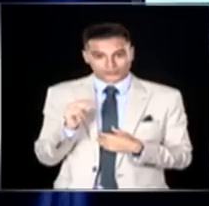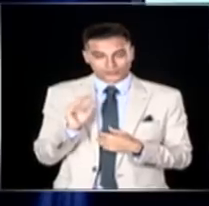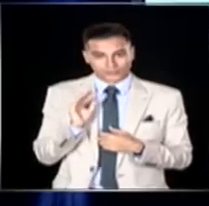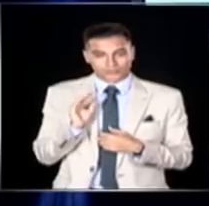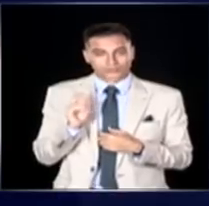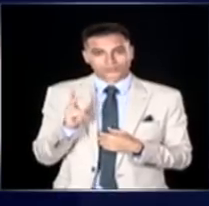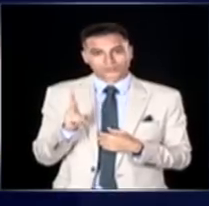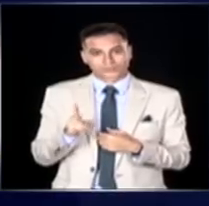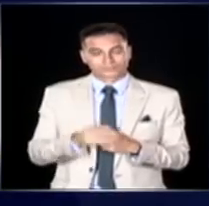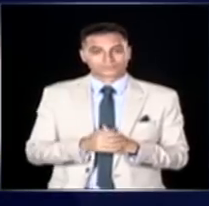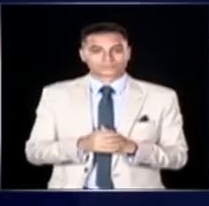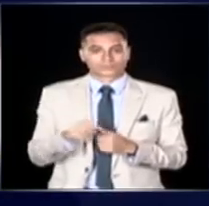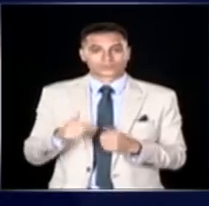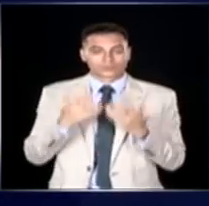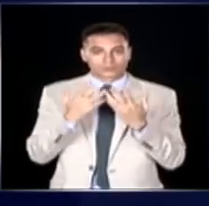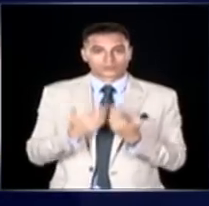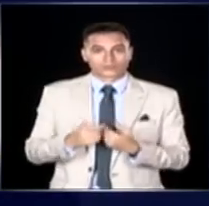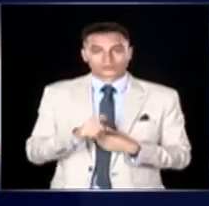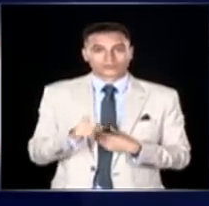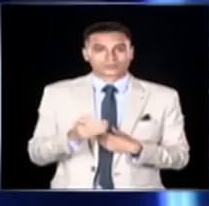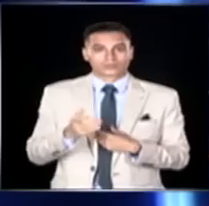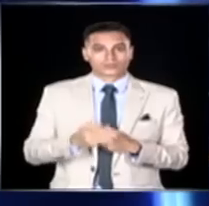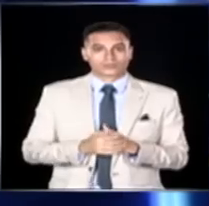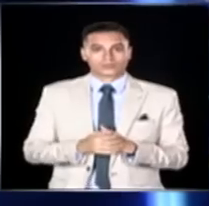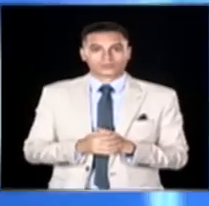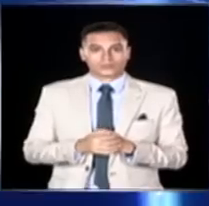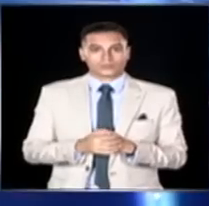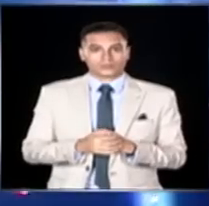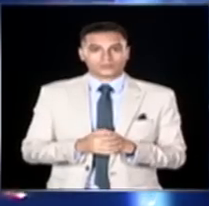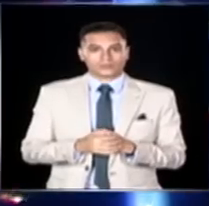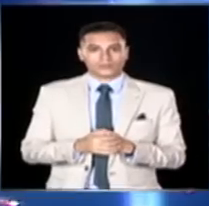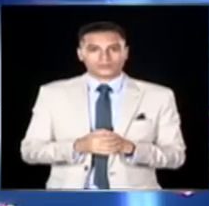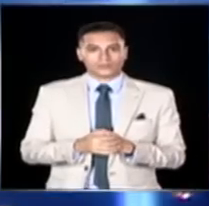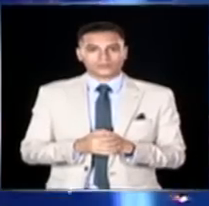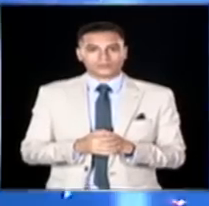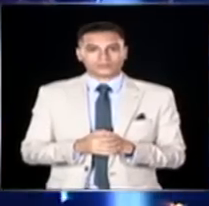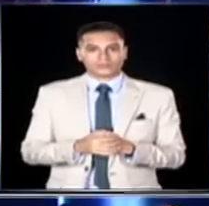20. 20 نقطة. قدرات ذهنية، والسؤال هو